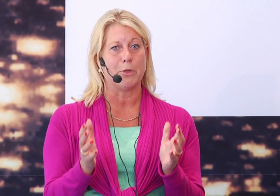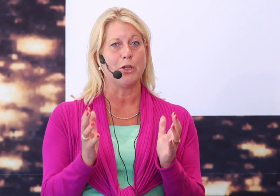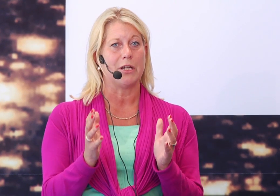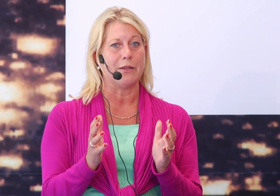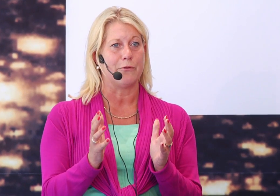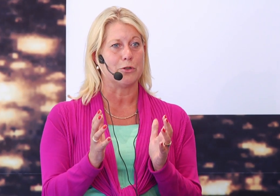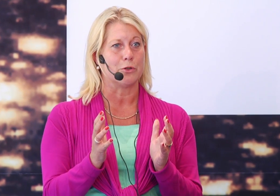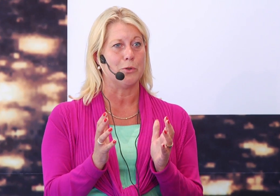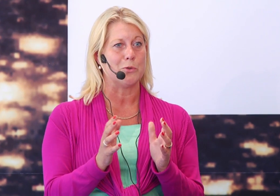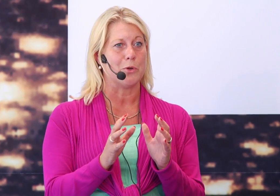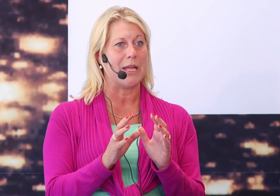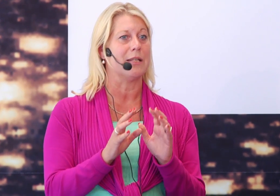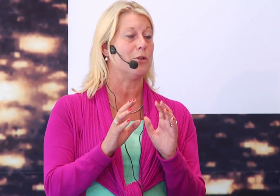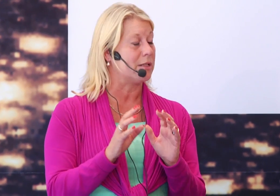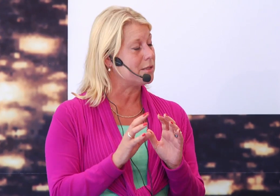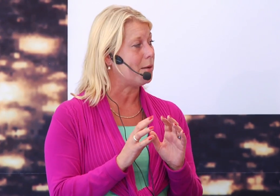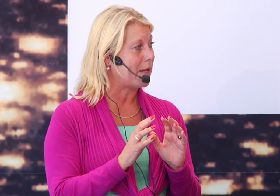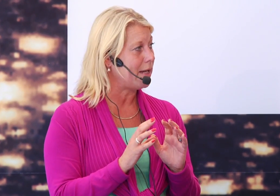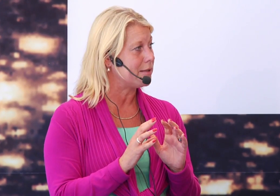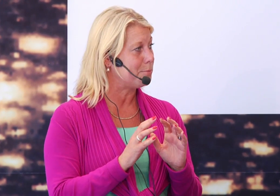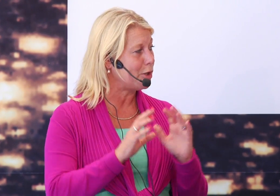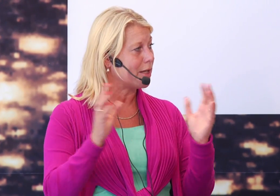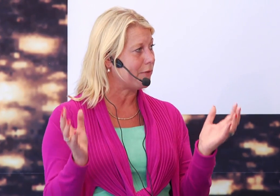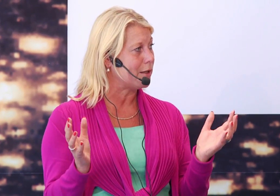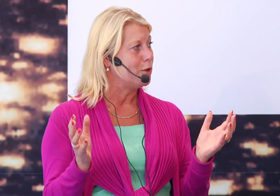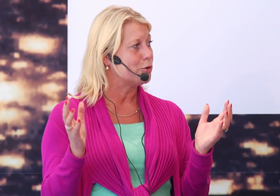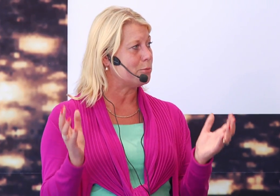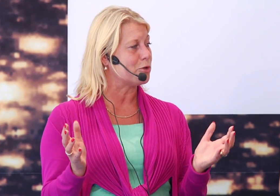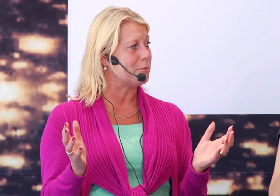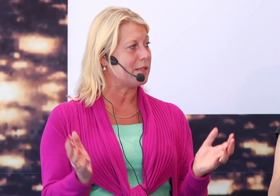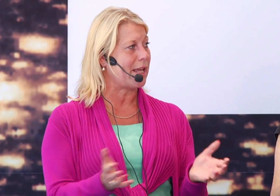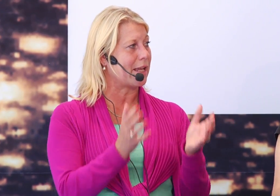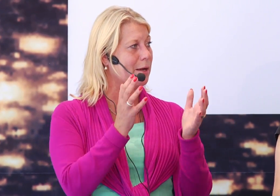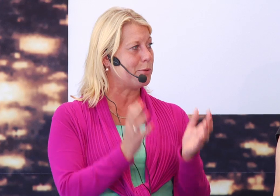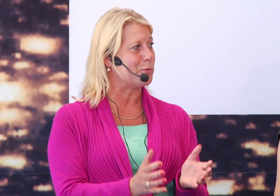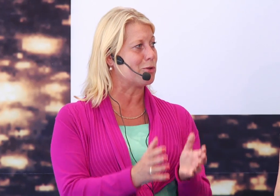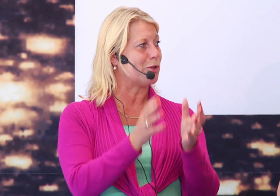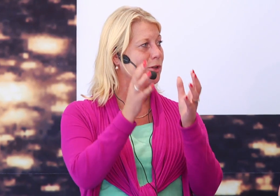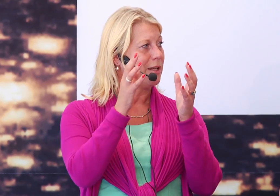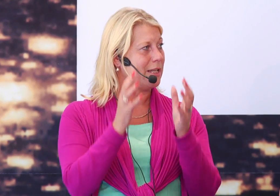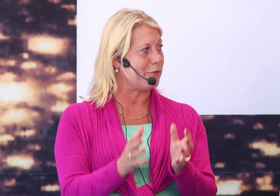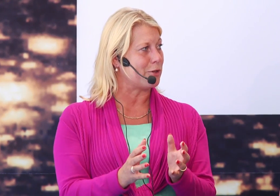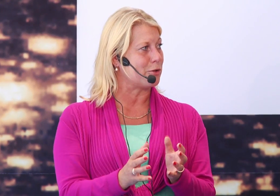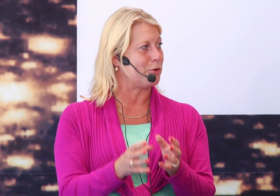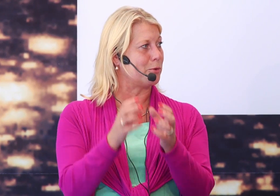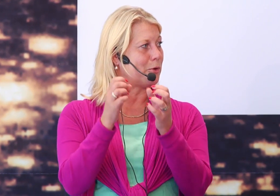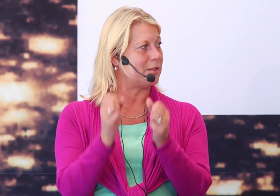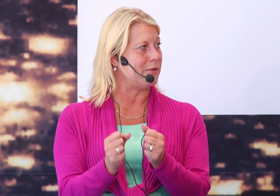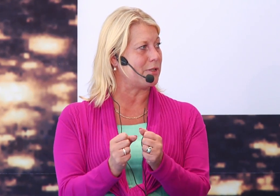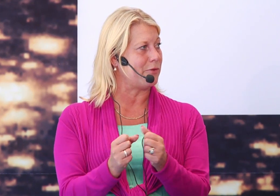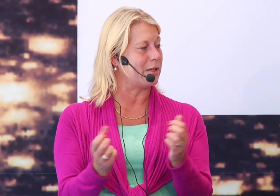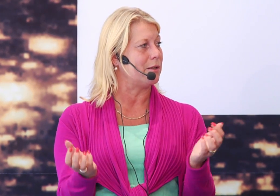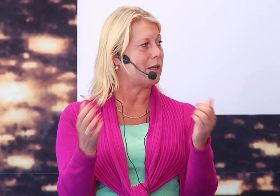när man bygger infrastruktur eller snarare ett samhällsbyggande så måste man tänka bostad,